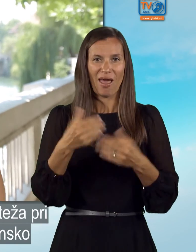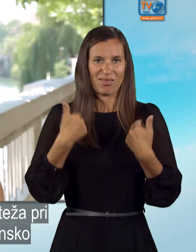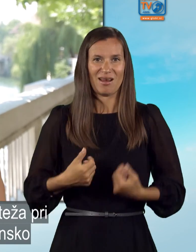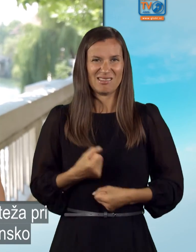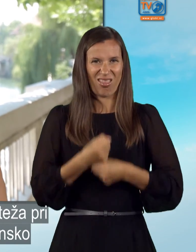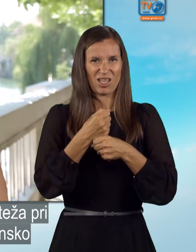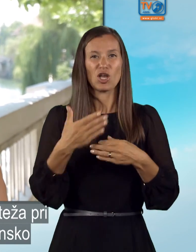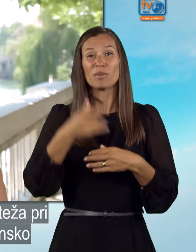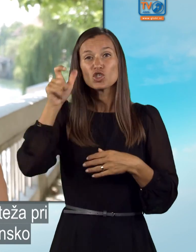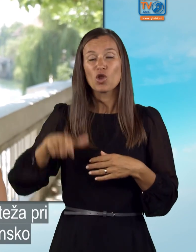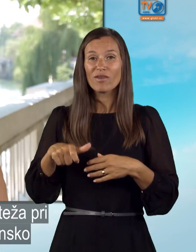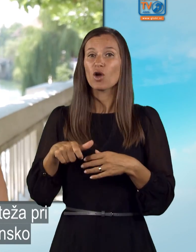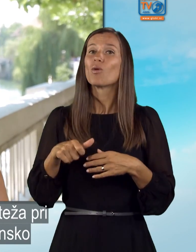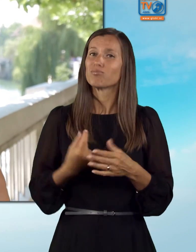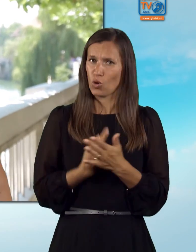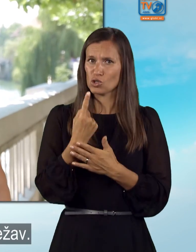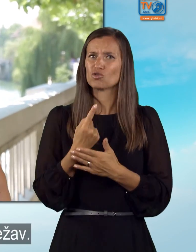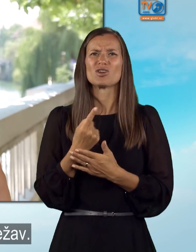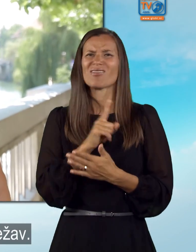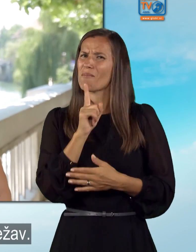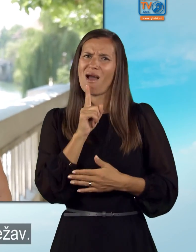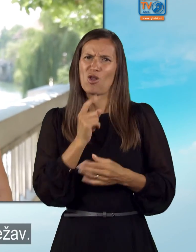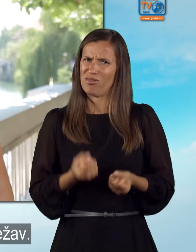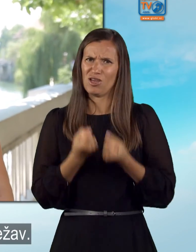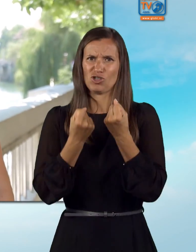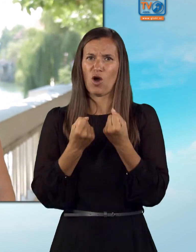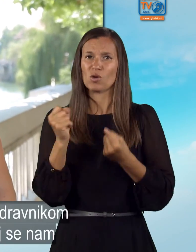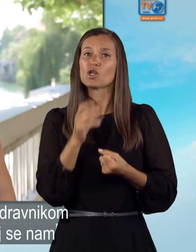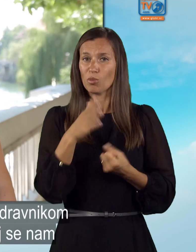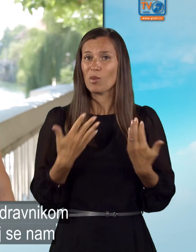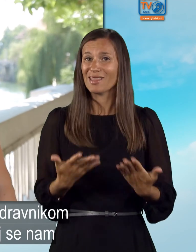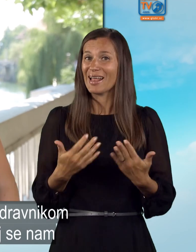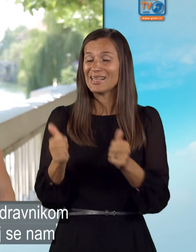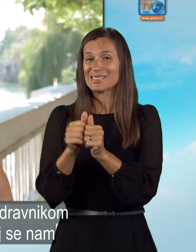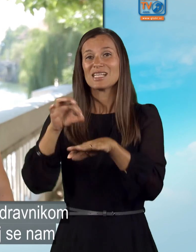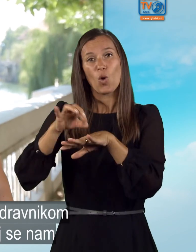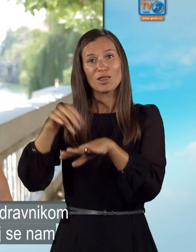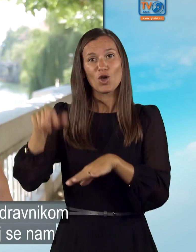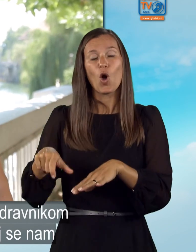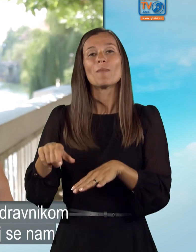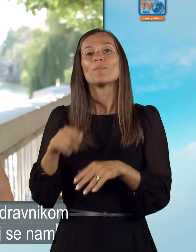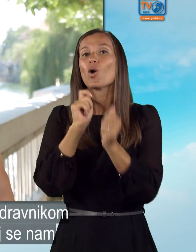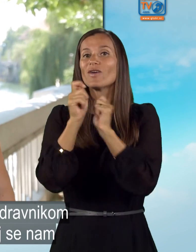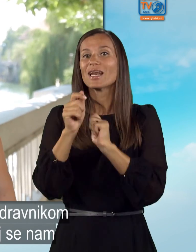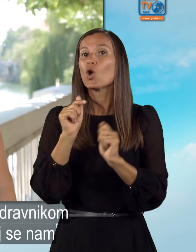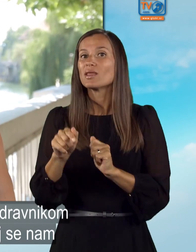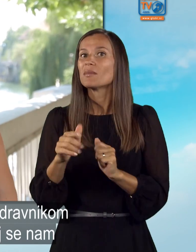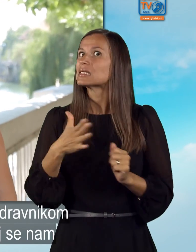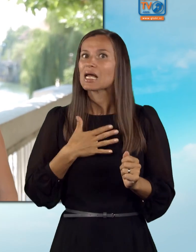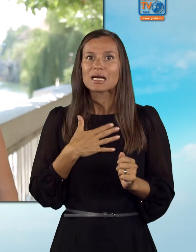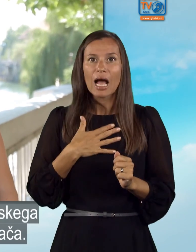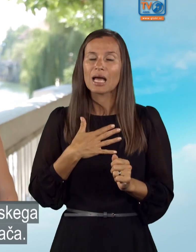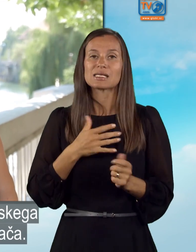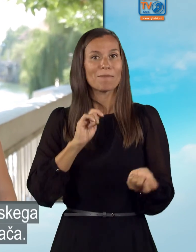Prekomerna telesna teža pri človeku dejansko povzroči nemalo težav. In zato se bomo danes z zdravnikom pogovarjali o tem, zakaj se